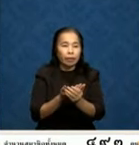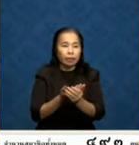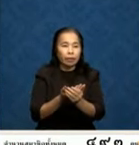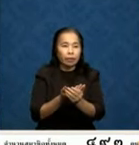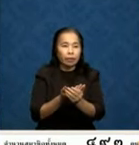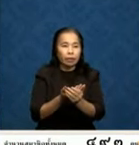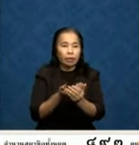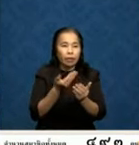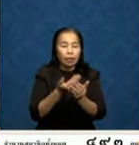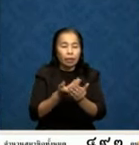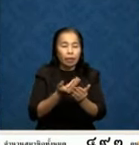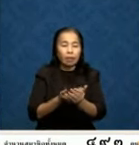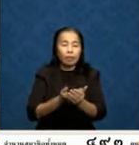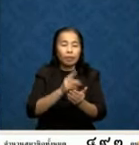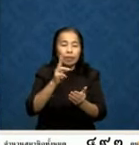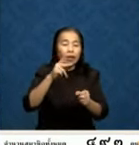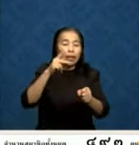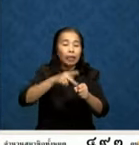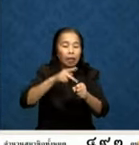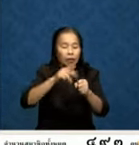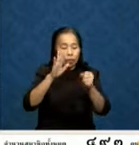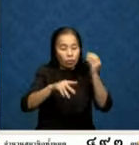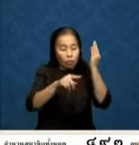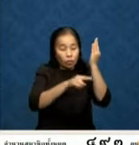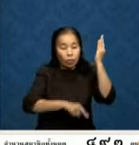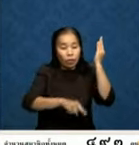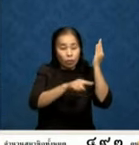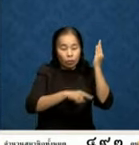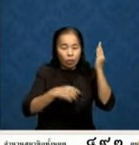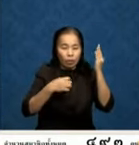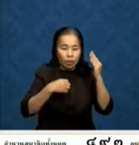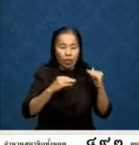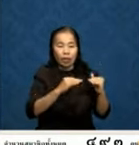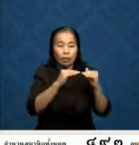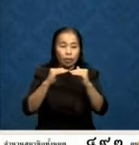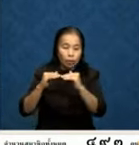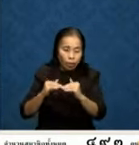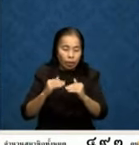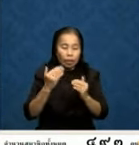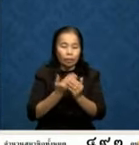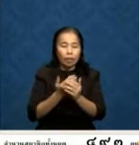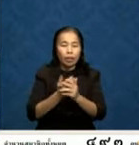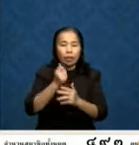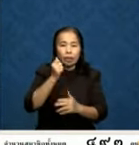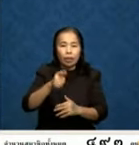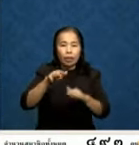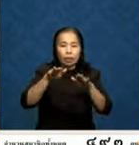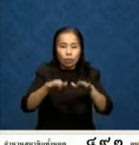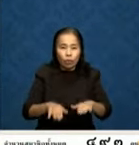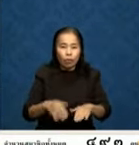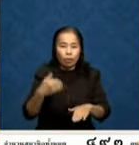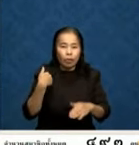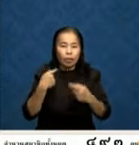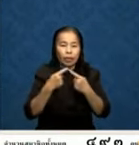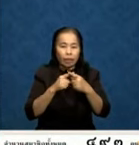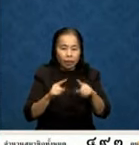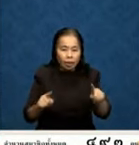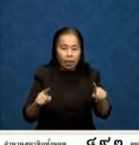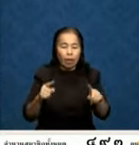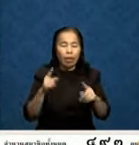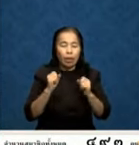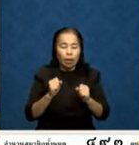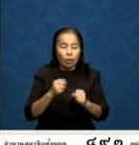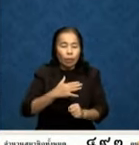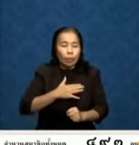การใช้แก๊สในอ่าวไทยเนี่ยเกิดความเท่าเทียมแล้วก็มีต้นทุนที่ลดลงนะครับแล้วก็สิ่งนี้นะครับก็เป็นสิ่งที่เราพยายามที่